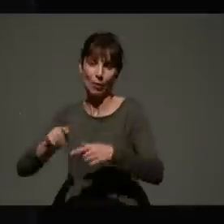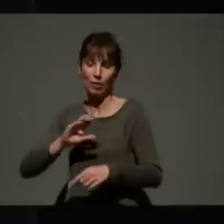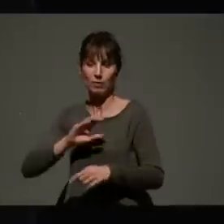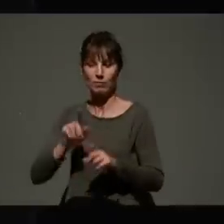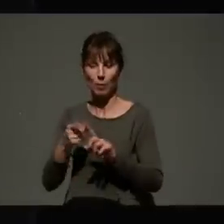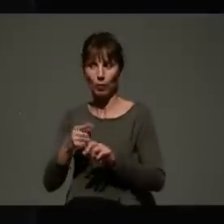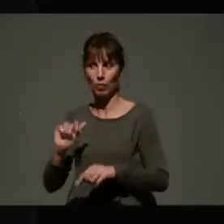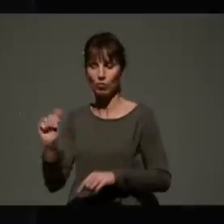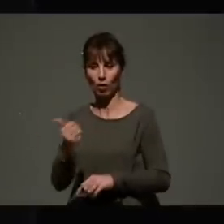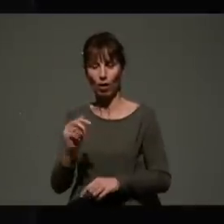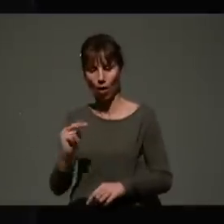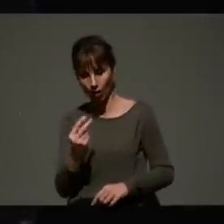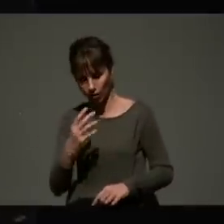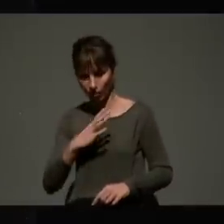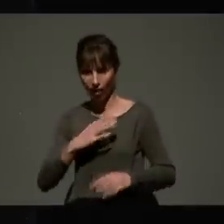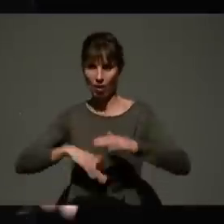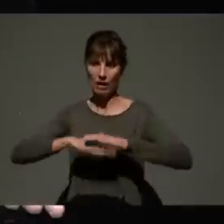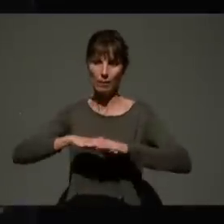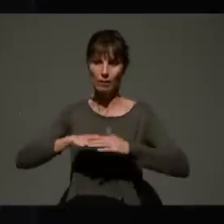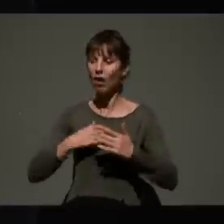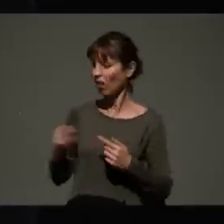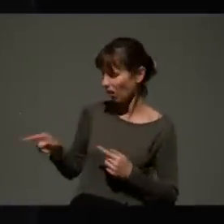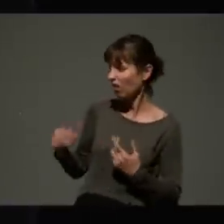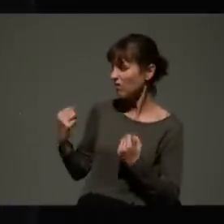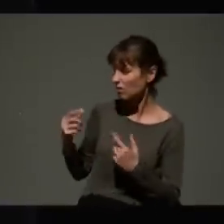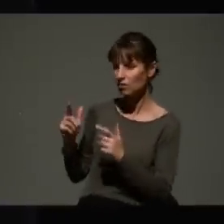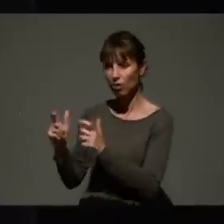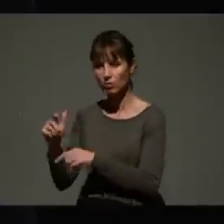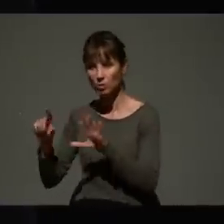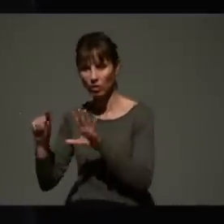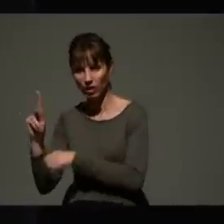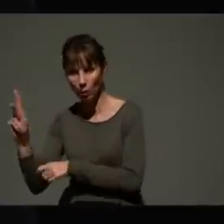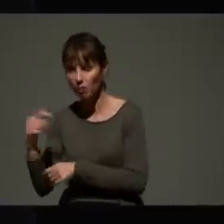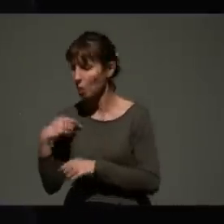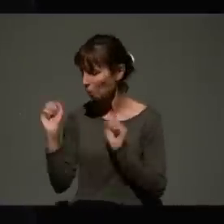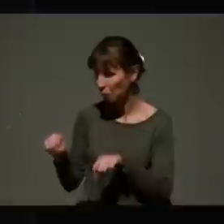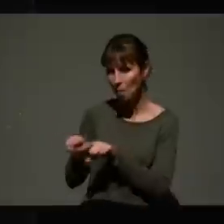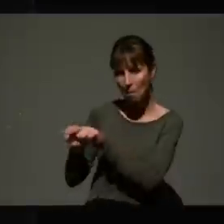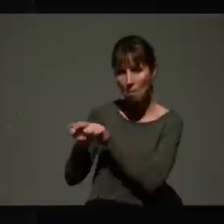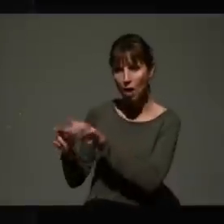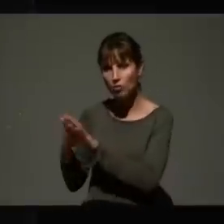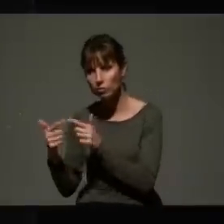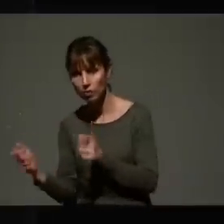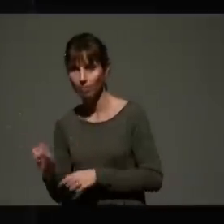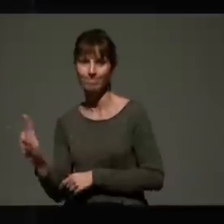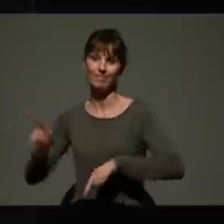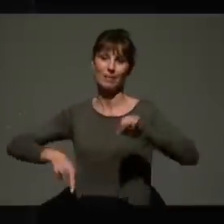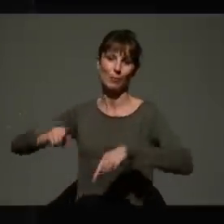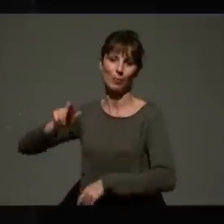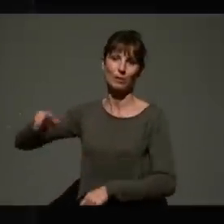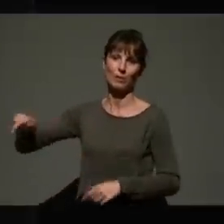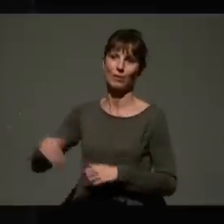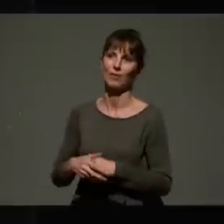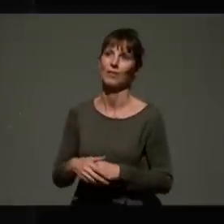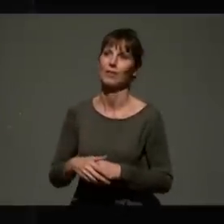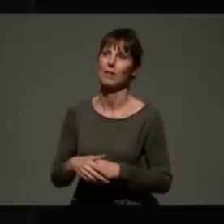comprendre qu'on a ses propres limites et que ce n'est pas parce que son voisin court 70 km qu'on est aussi capable d'avoir la même